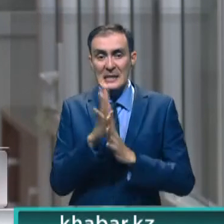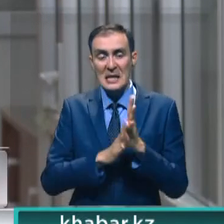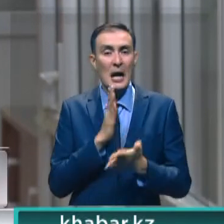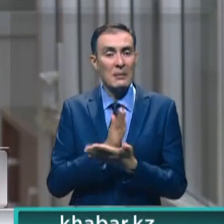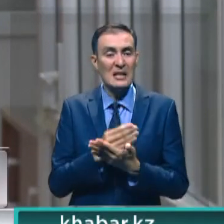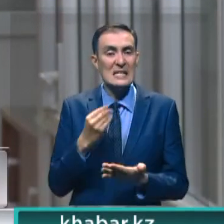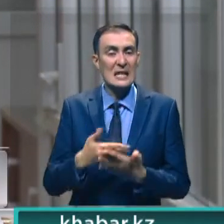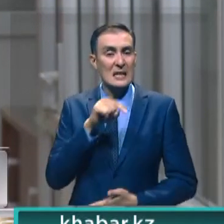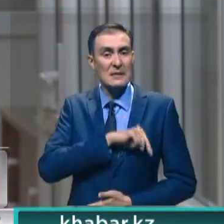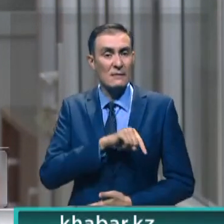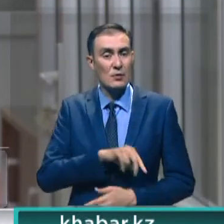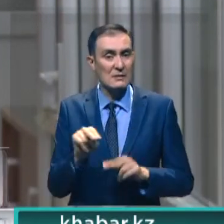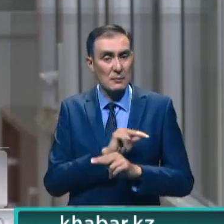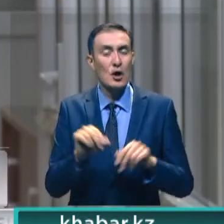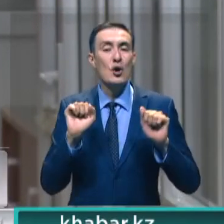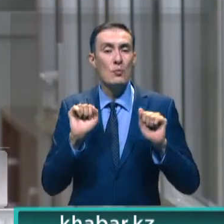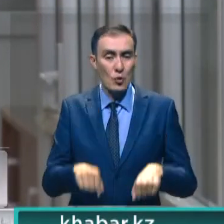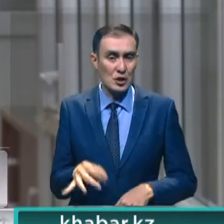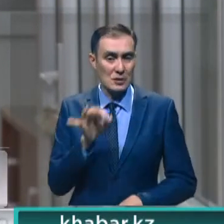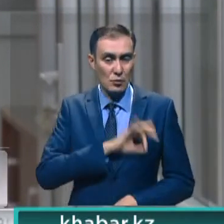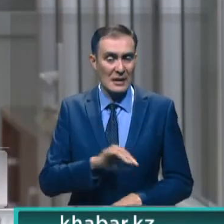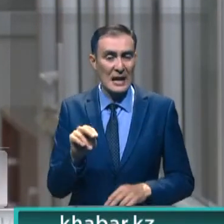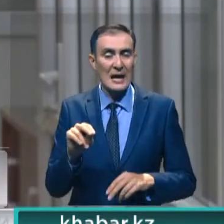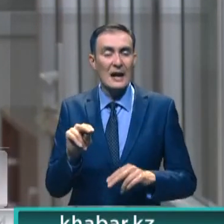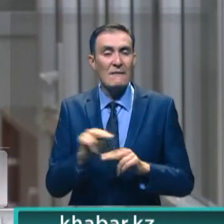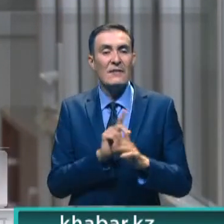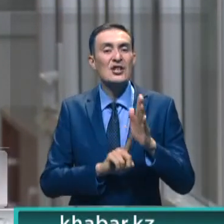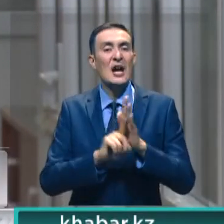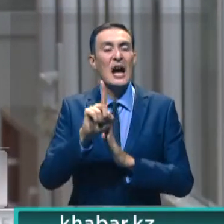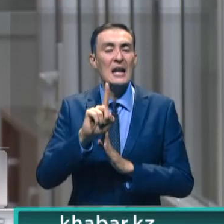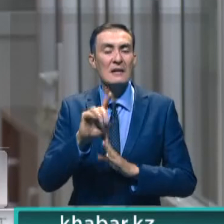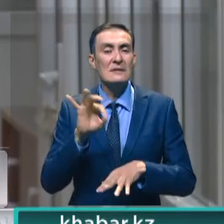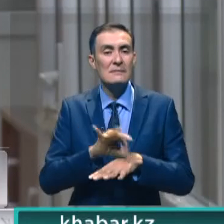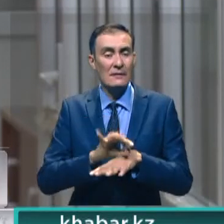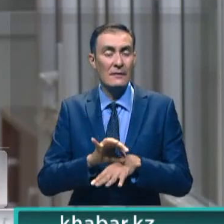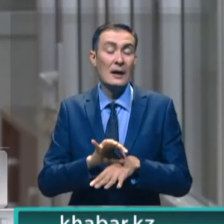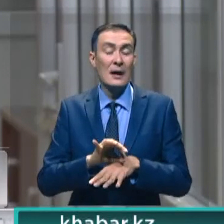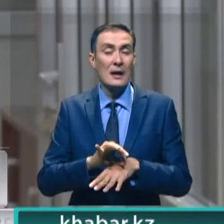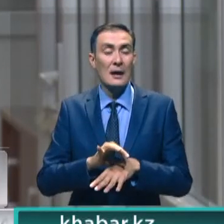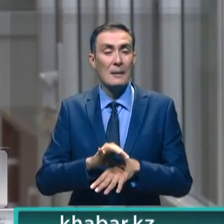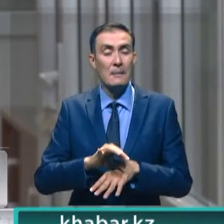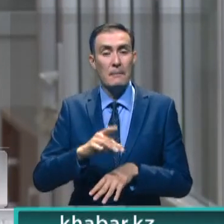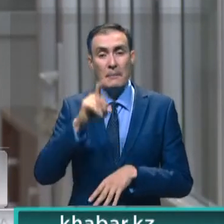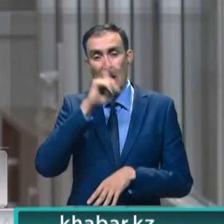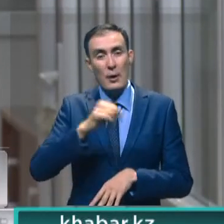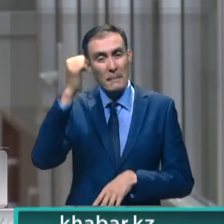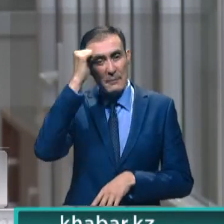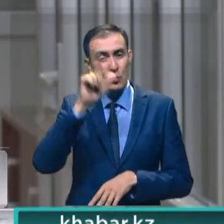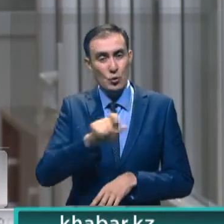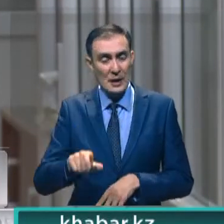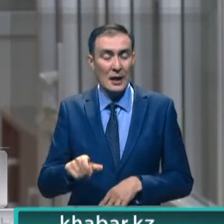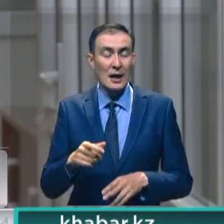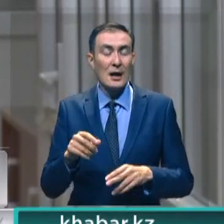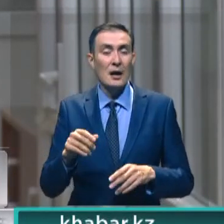обладает ценными свойствами, которые можно применять для лечения начальных форм атеросклероза. Участие в проекте принимают ученые